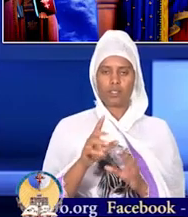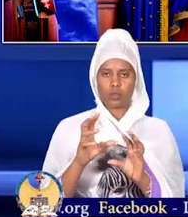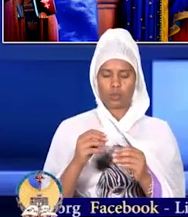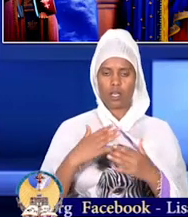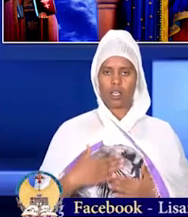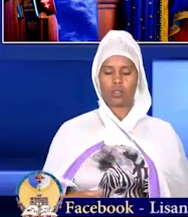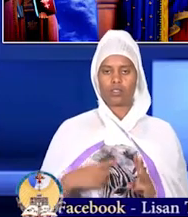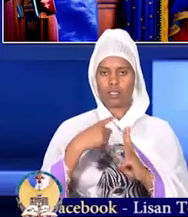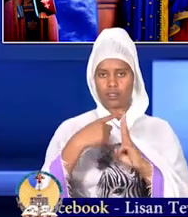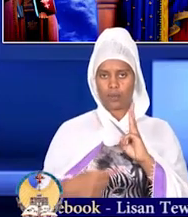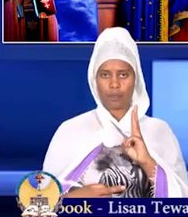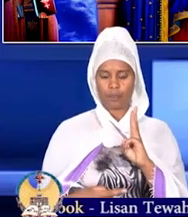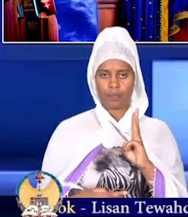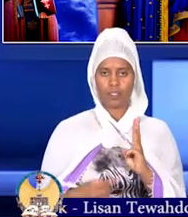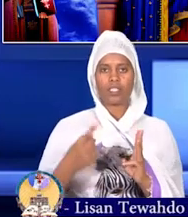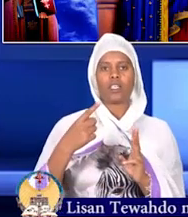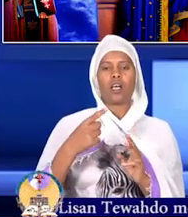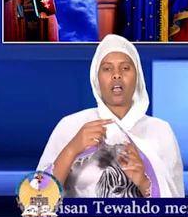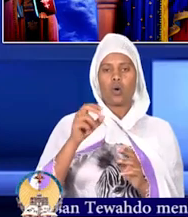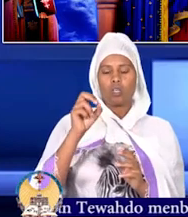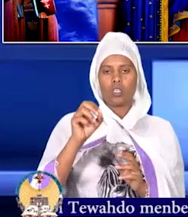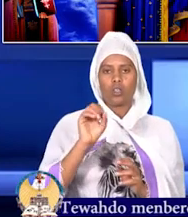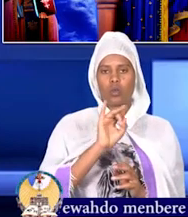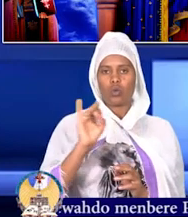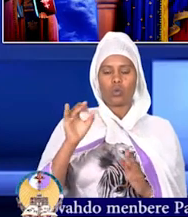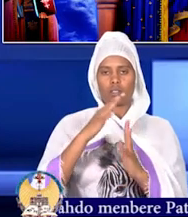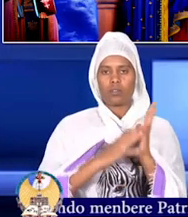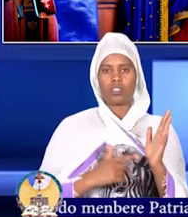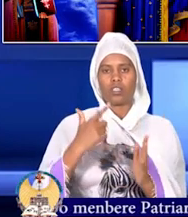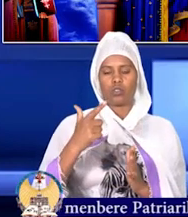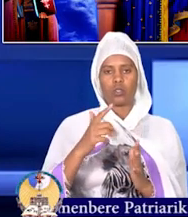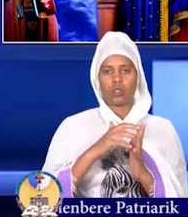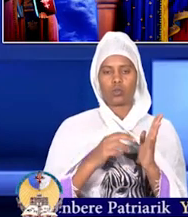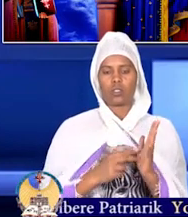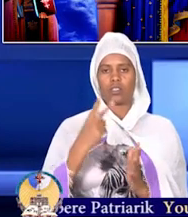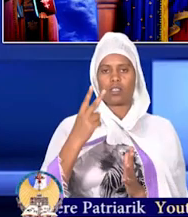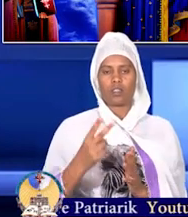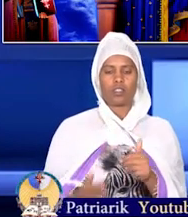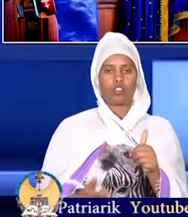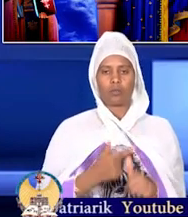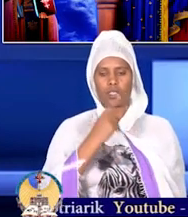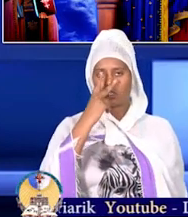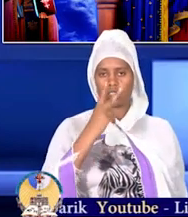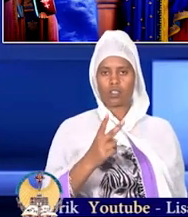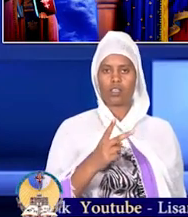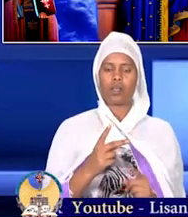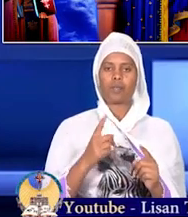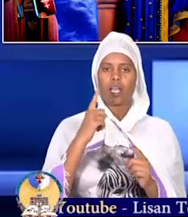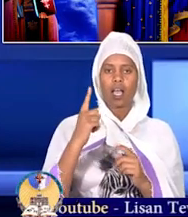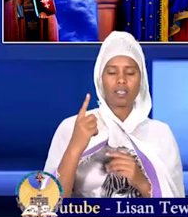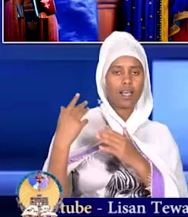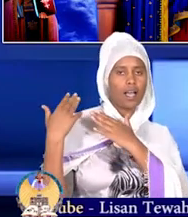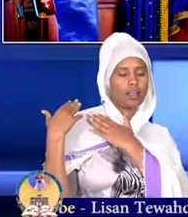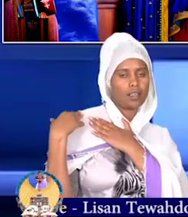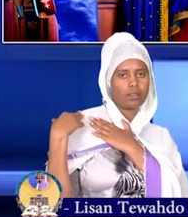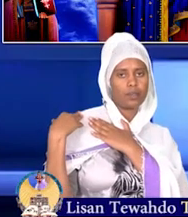ኣማልዱለይ ዝብል ኣካል እዩ። እዚ ድማ ኣብ ወንጌለ ልቋስ ምዕራፍ 7 ቁፅሪ 2 ጀሚርና